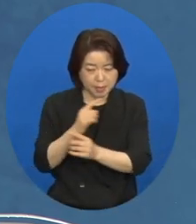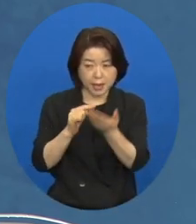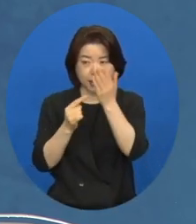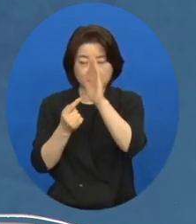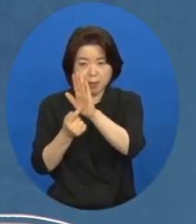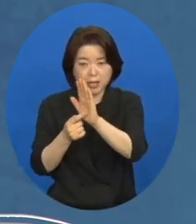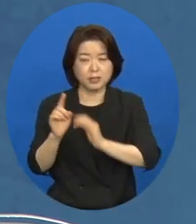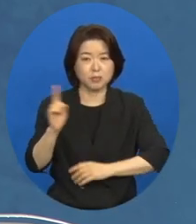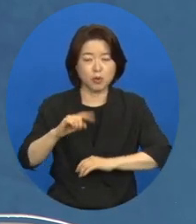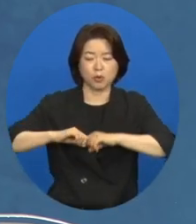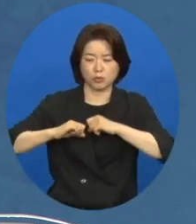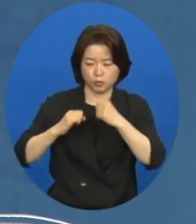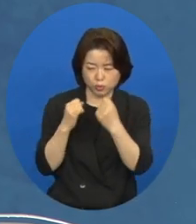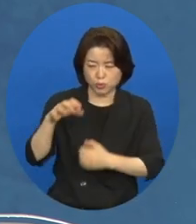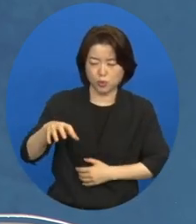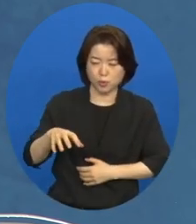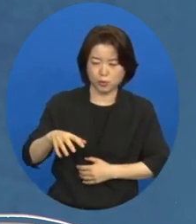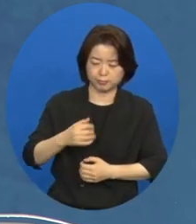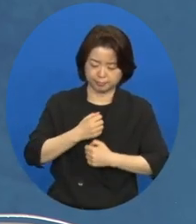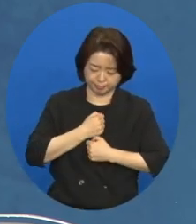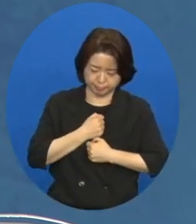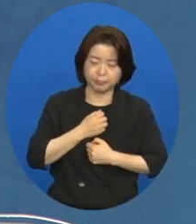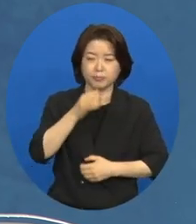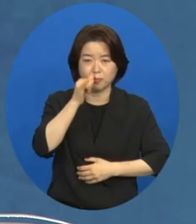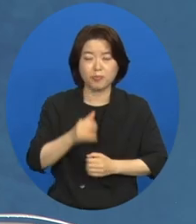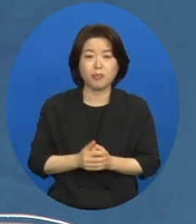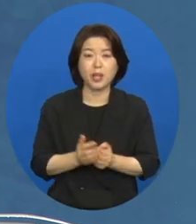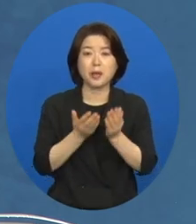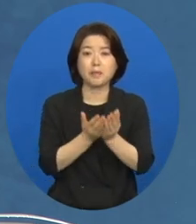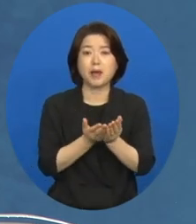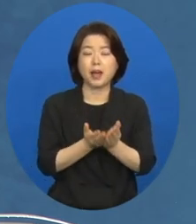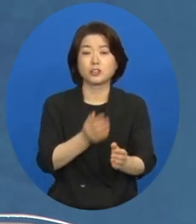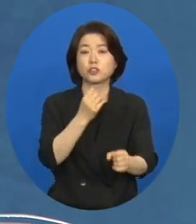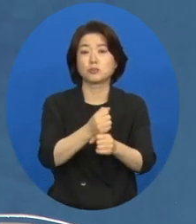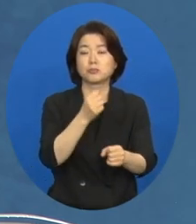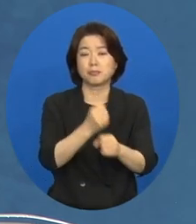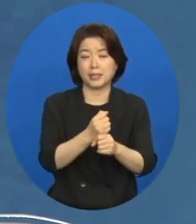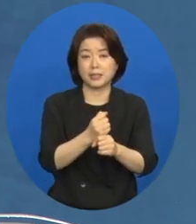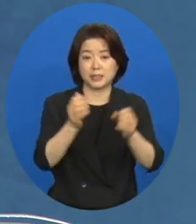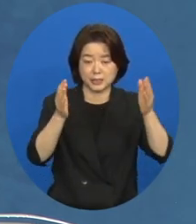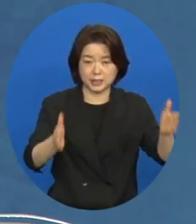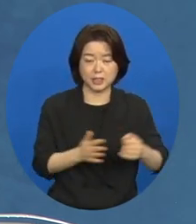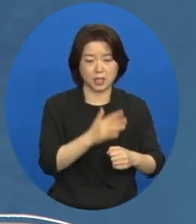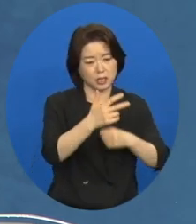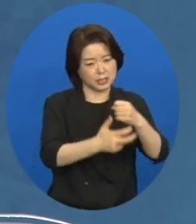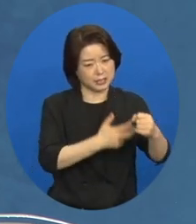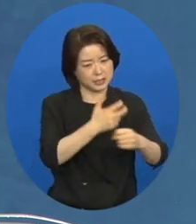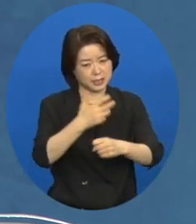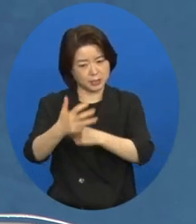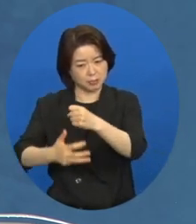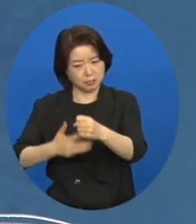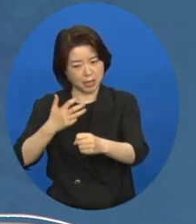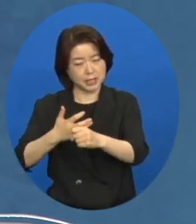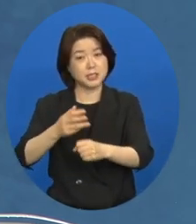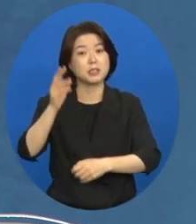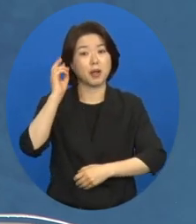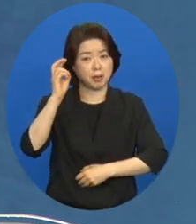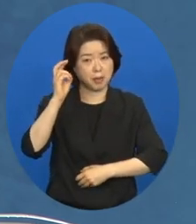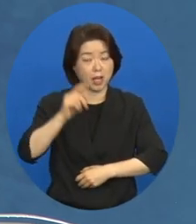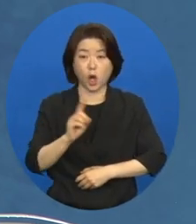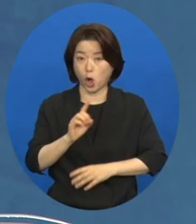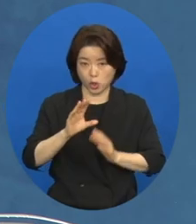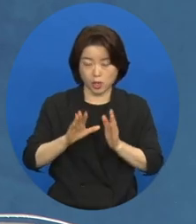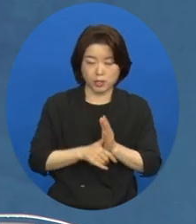거예요. 방주를 만든 기간을 70에서 80년으로 보기도 하고 어떤